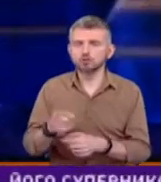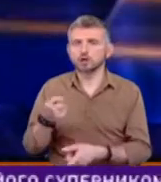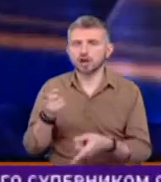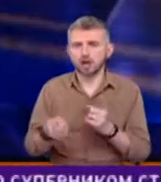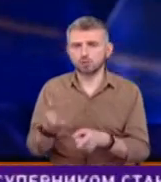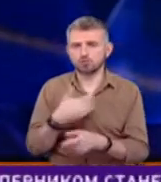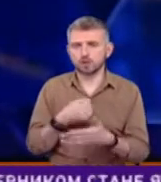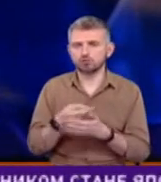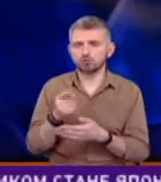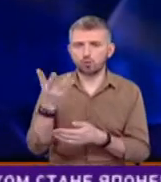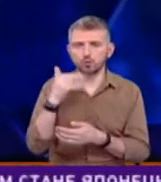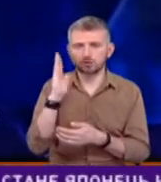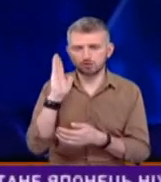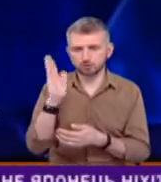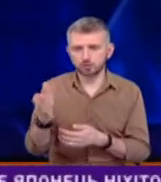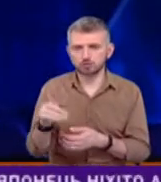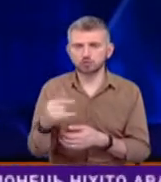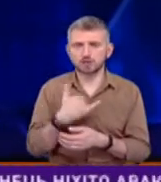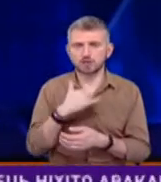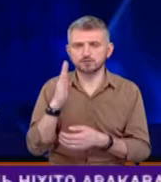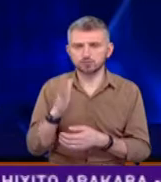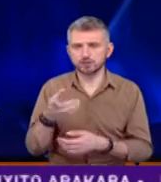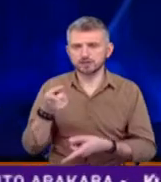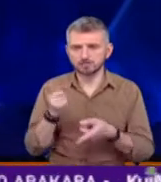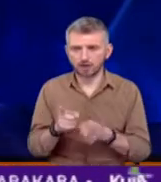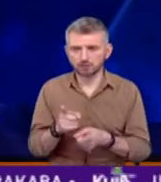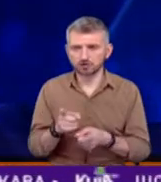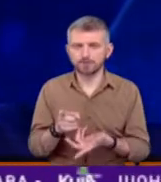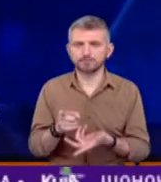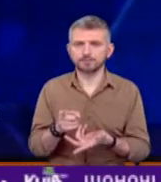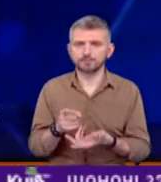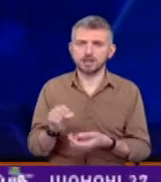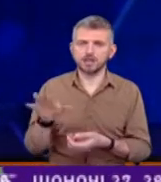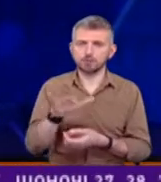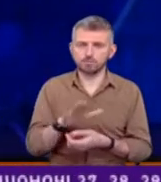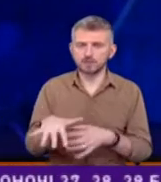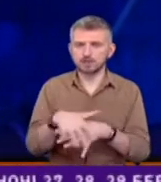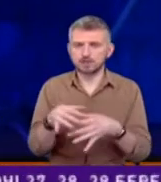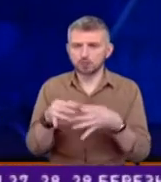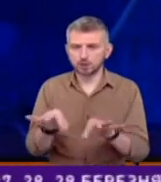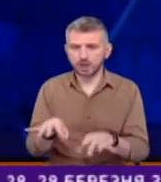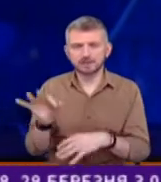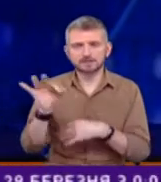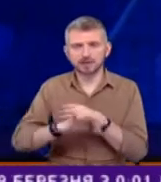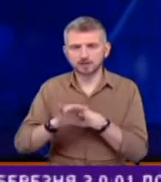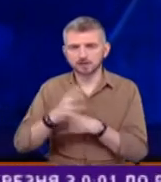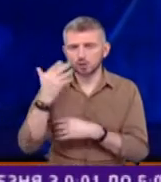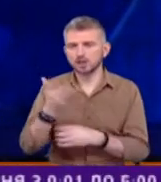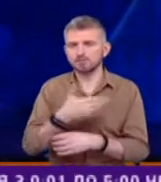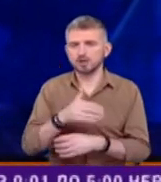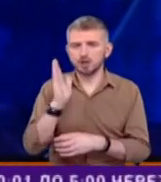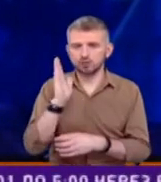реально ми до цього колись прийдемо. І що у нас буде справжня європейська демократія, західна, коли ми